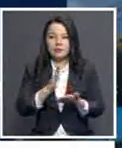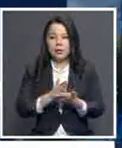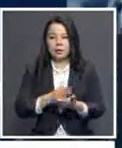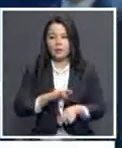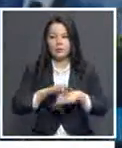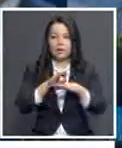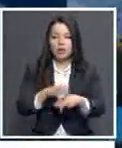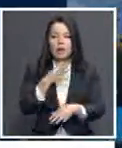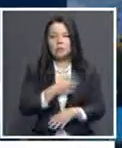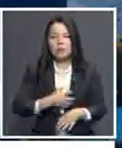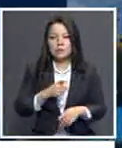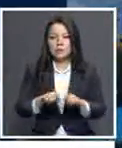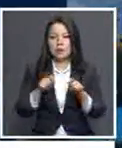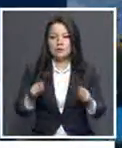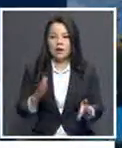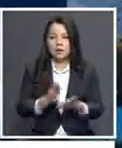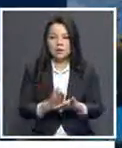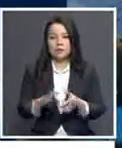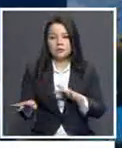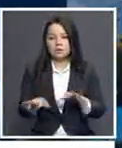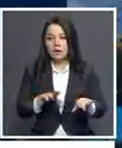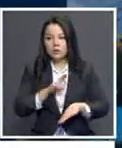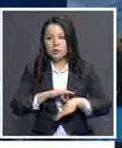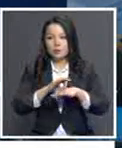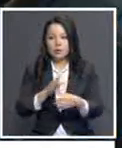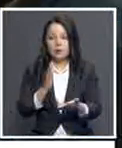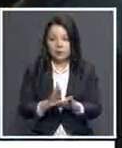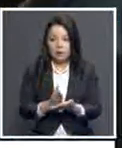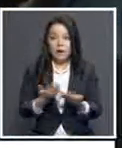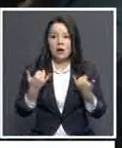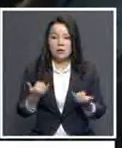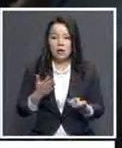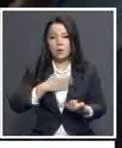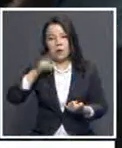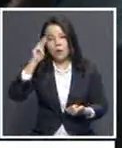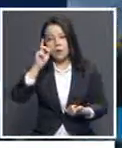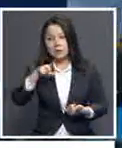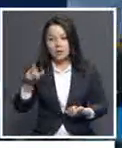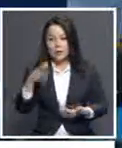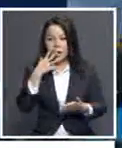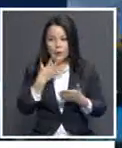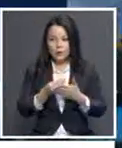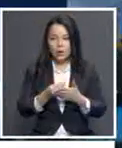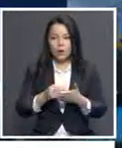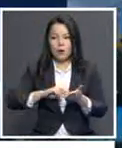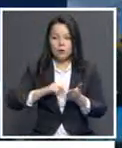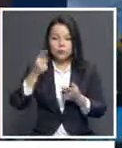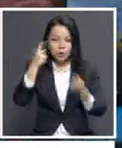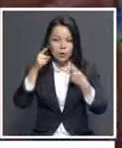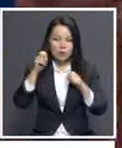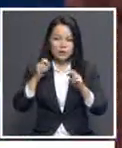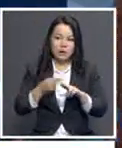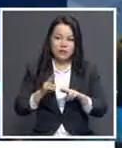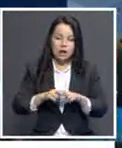өткізетін өте маңызды бір шара деп санаймыз. Өйткені оқушыларымыз өз жобаларын тек қана қазақстандық